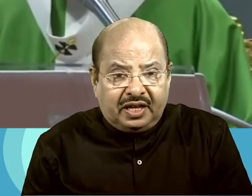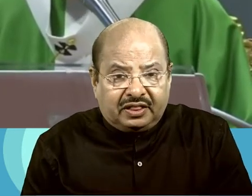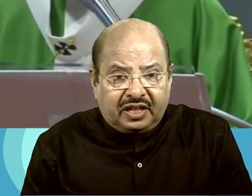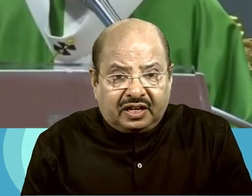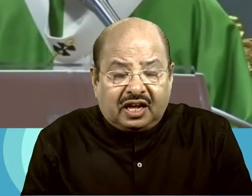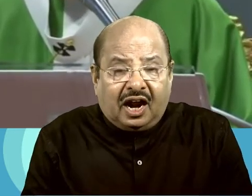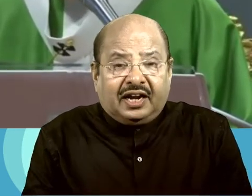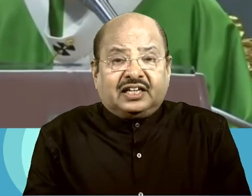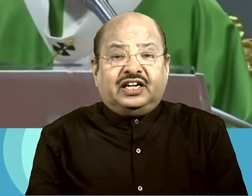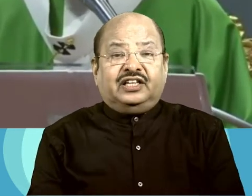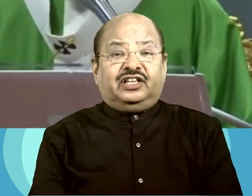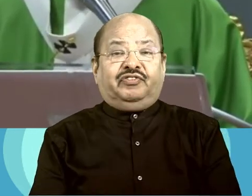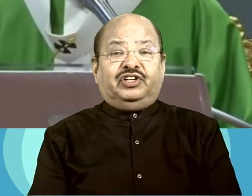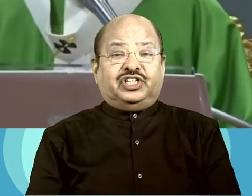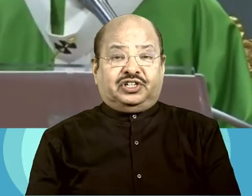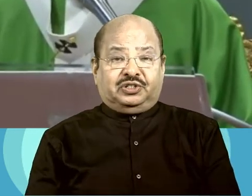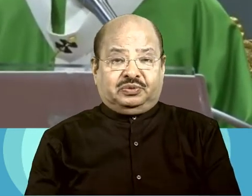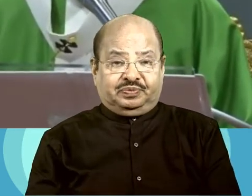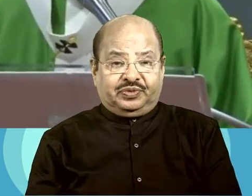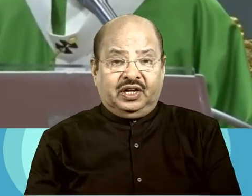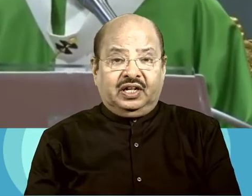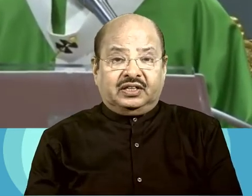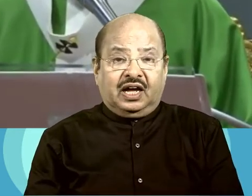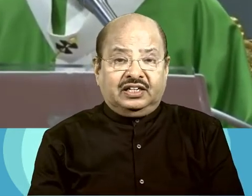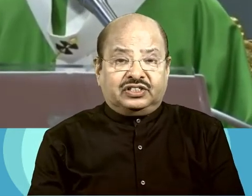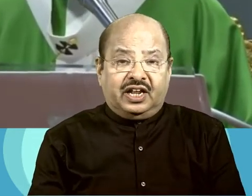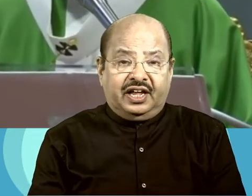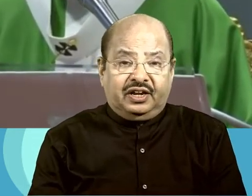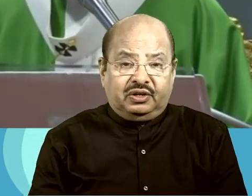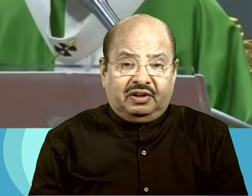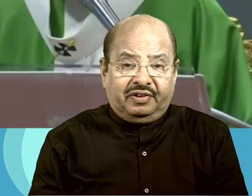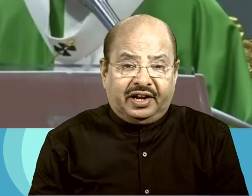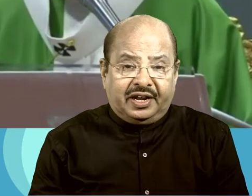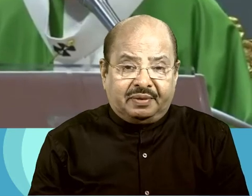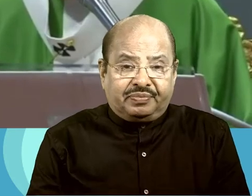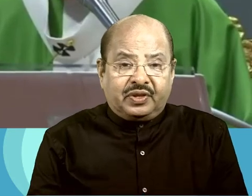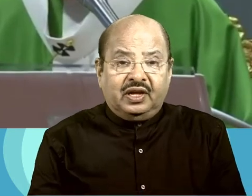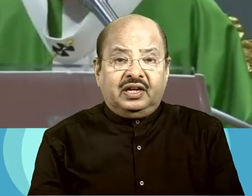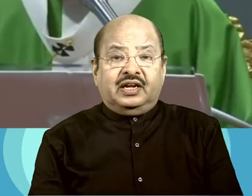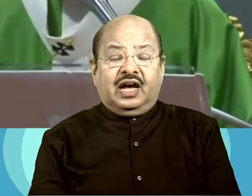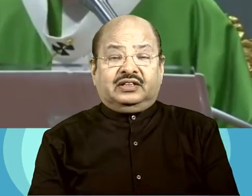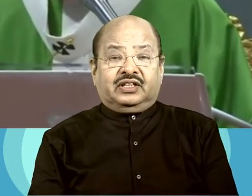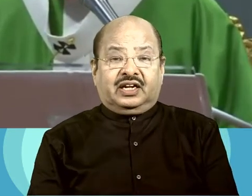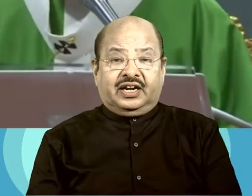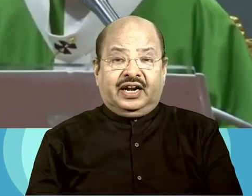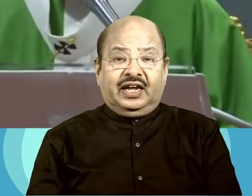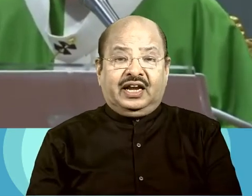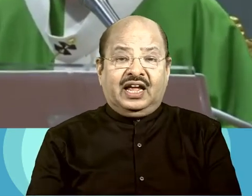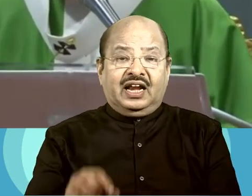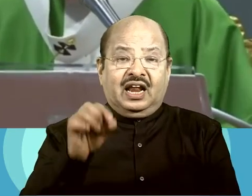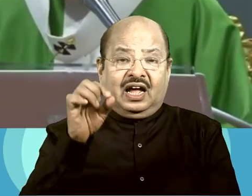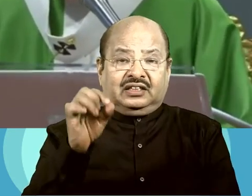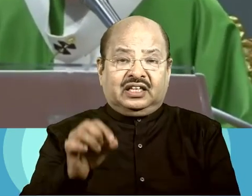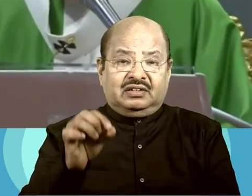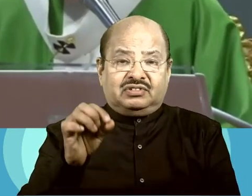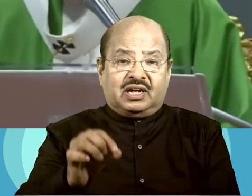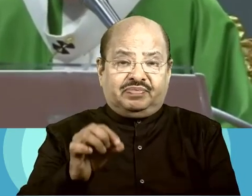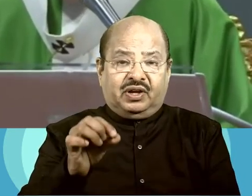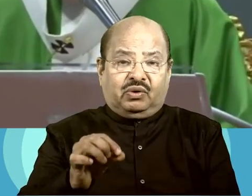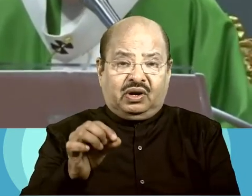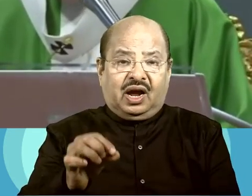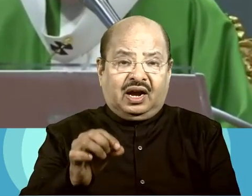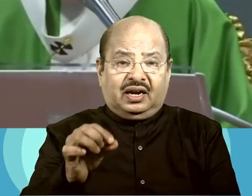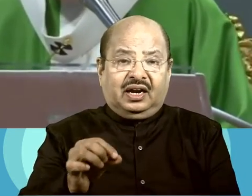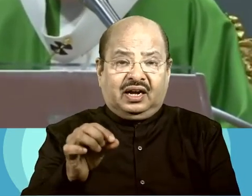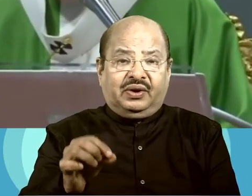മറിയം ഈ തീർത്ഥാടക ജനത്തെ വീക്ഷിക്കുന്നു. താൻ സ്നേഹിക്കുന്നവരെയും യാത്രക്കിടയിലെ എല്ലാത്തരം